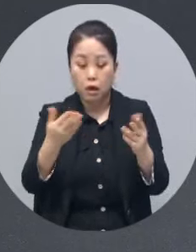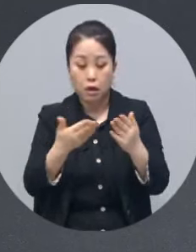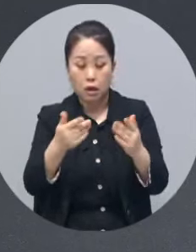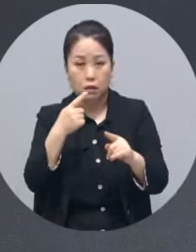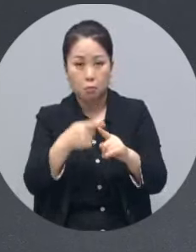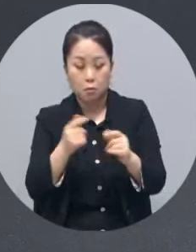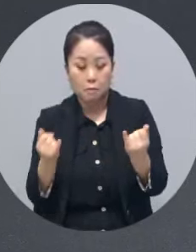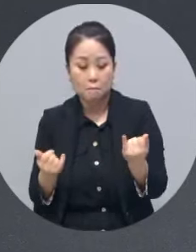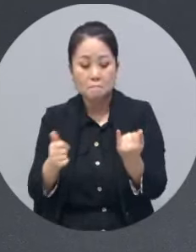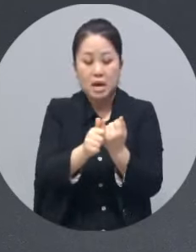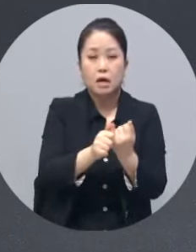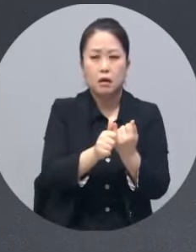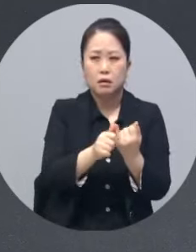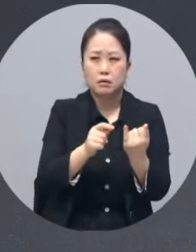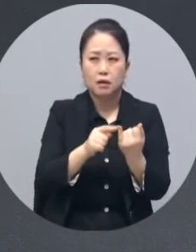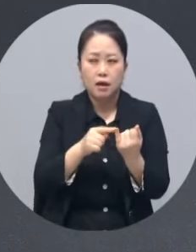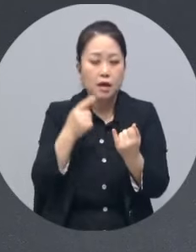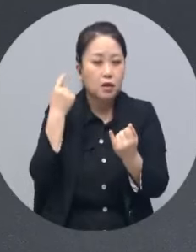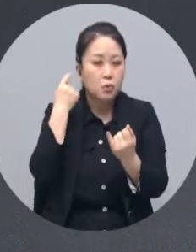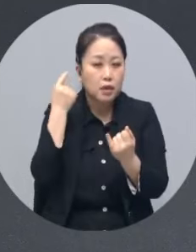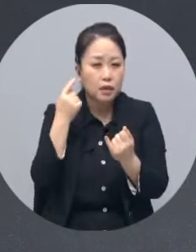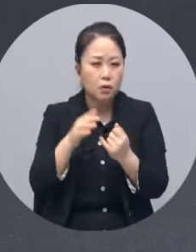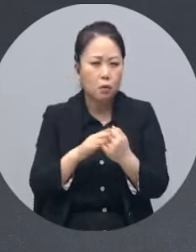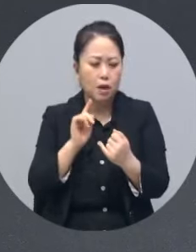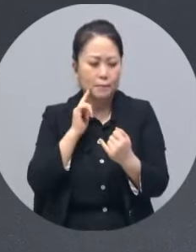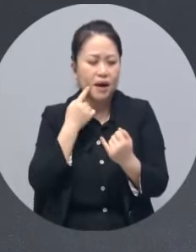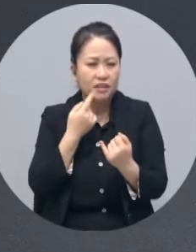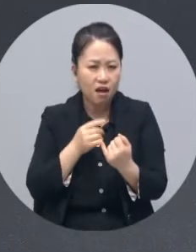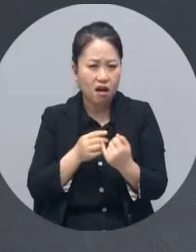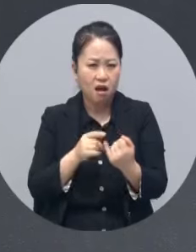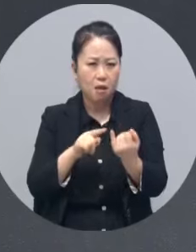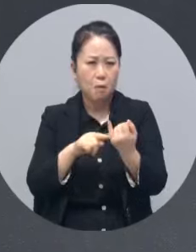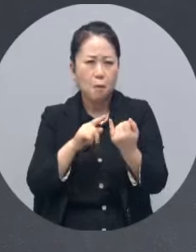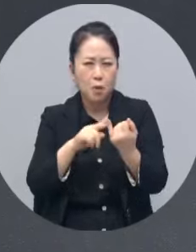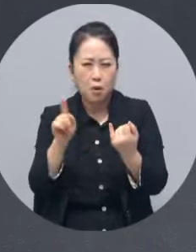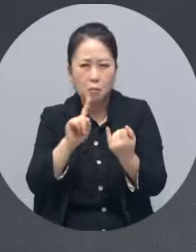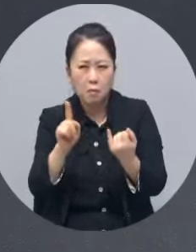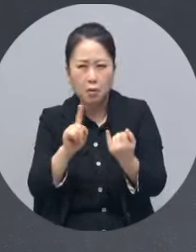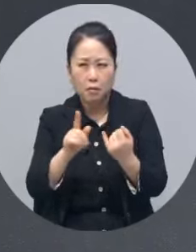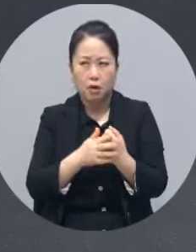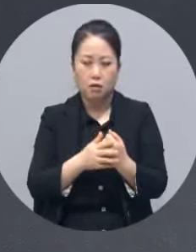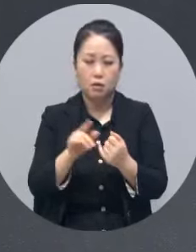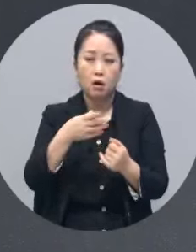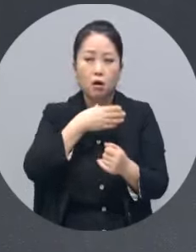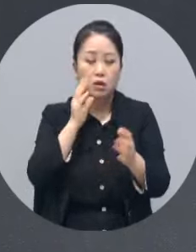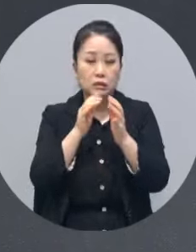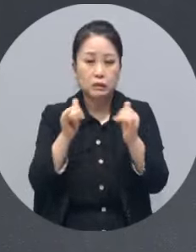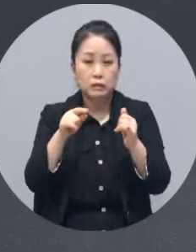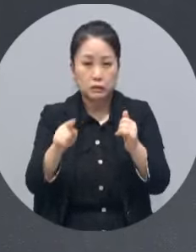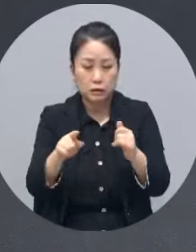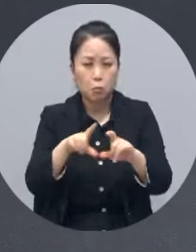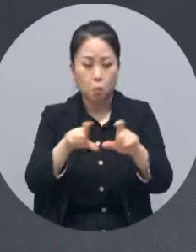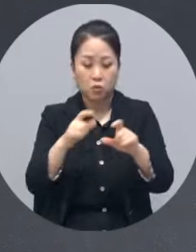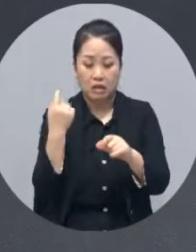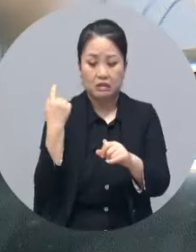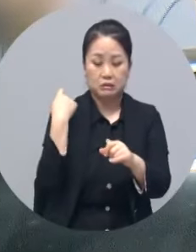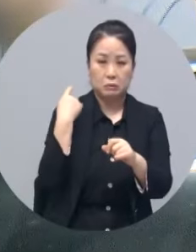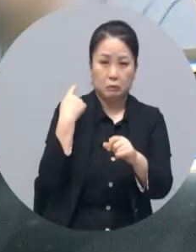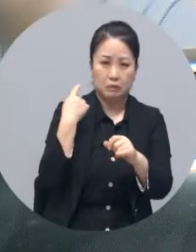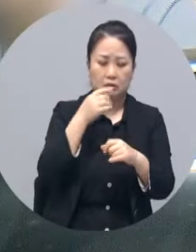옆에 와가지고 기회가 되고 야 너 요즘 왜 이렇게 이뻐지냐. 어르신들 계실 때는 보통